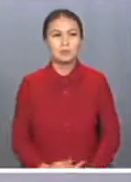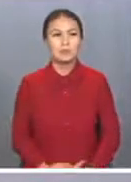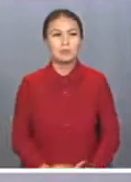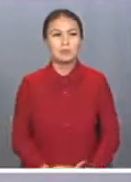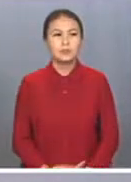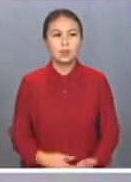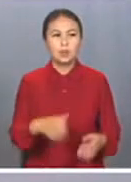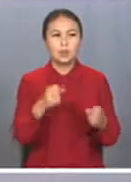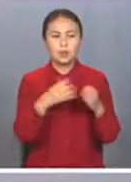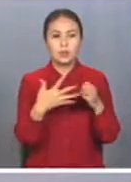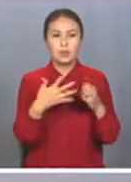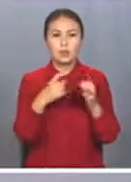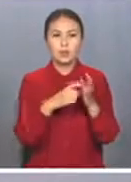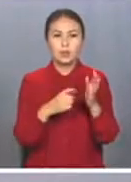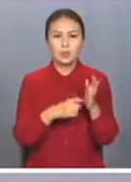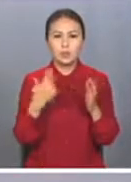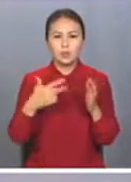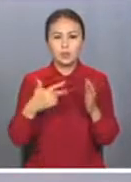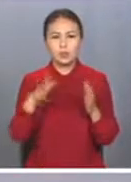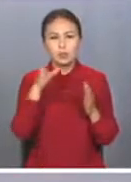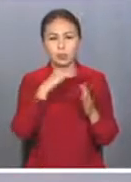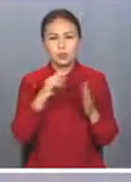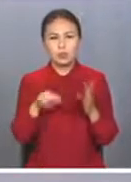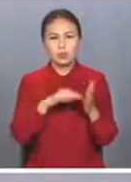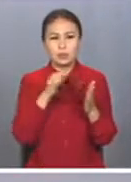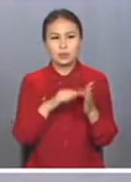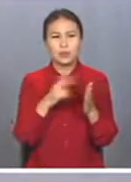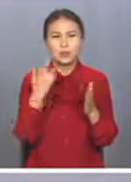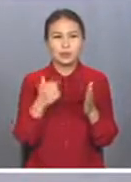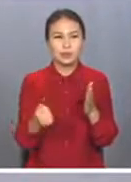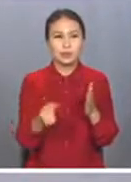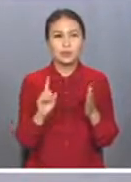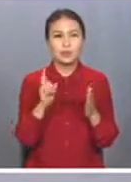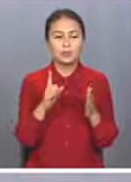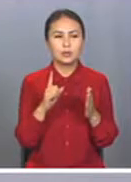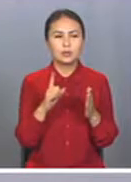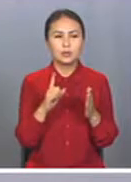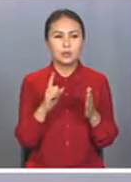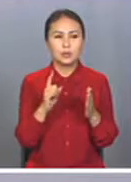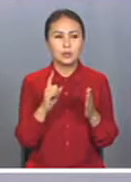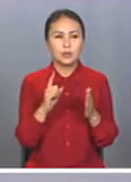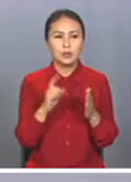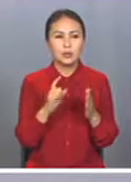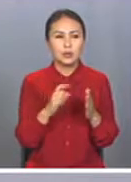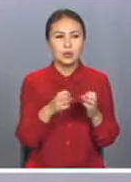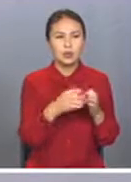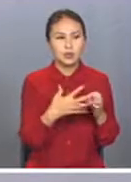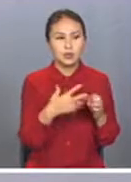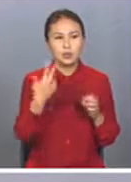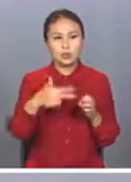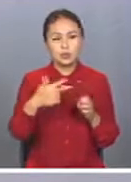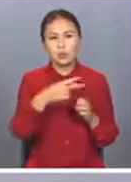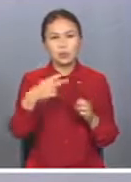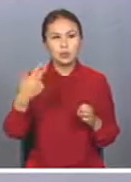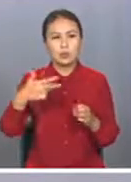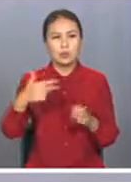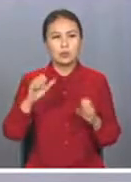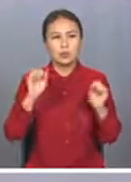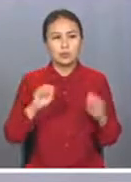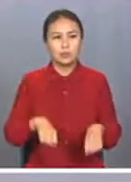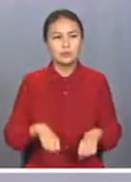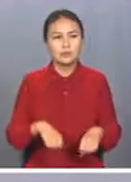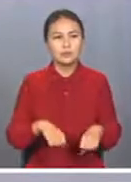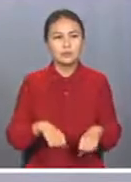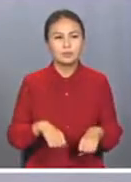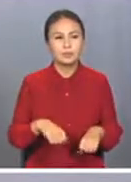15-ке бөліне ме және 30-ға бөліне ме деген сөз. Иә. Демек 30 саны 15-ке де 30-ға да ең кіші